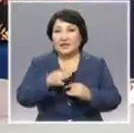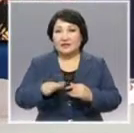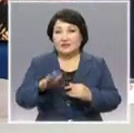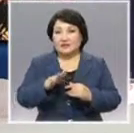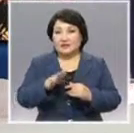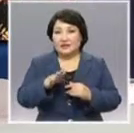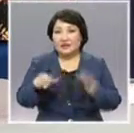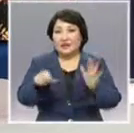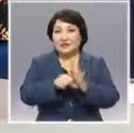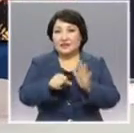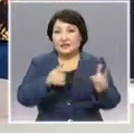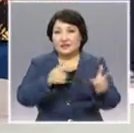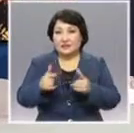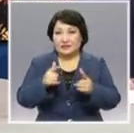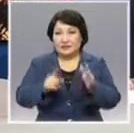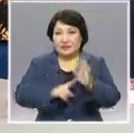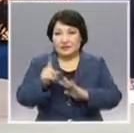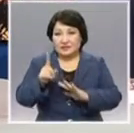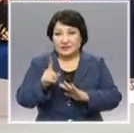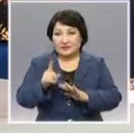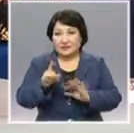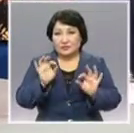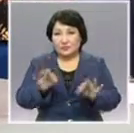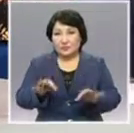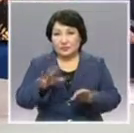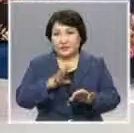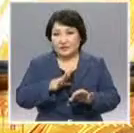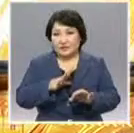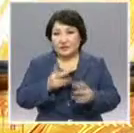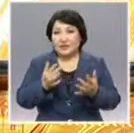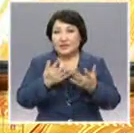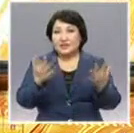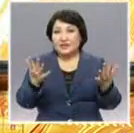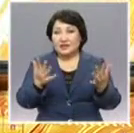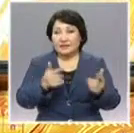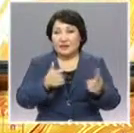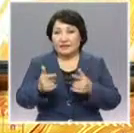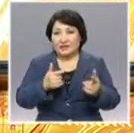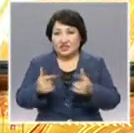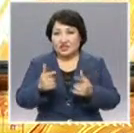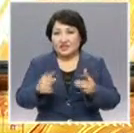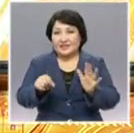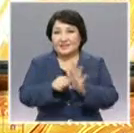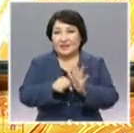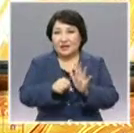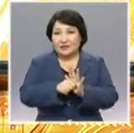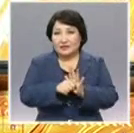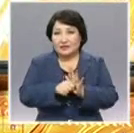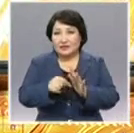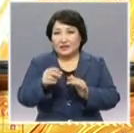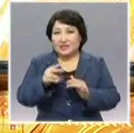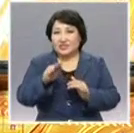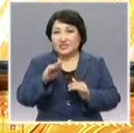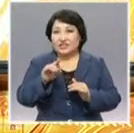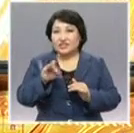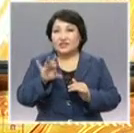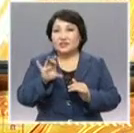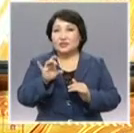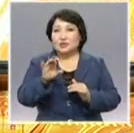болар. Жалпы, қаншалықты дайынсыздар? Қазір енді Жетісу ауданы қысқа дайындық 100%-ға дайынбыз